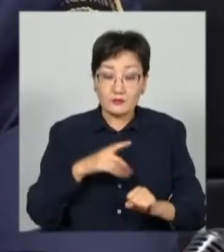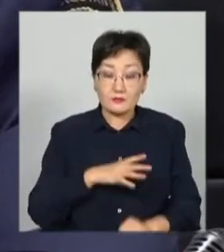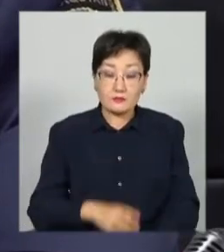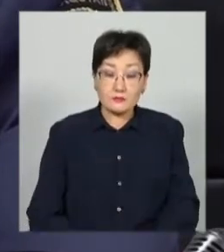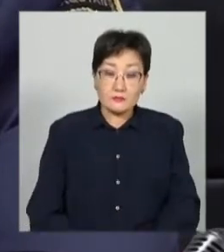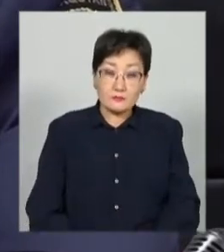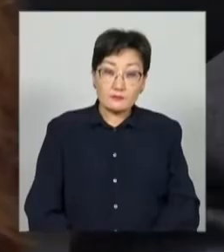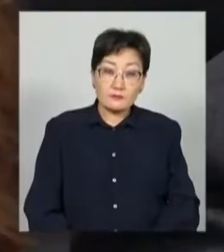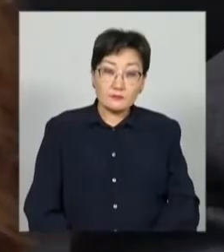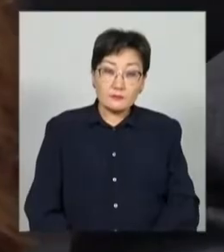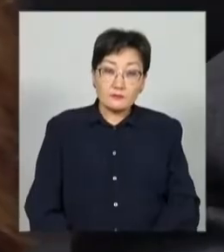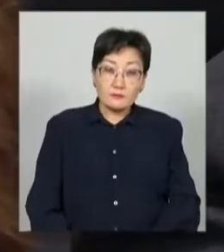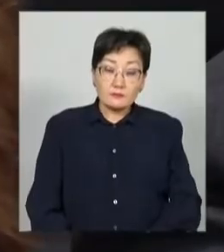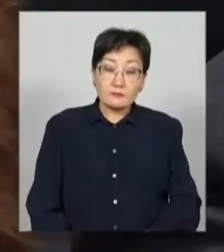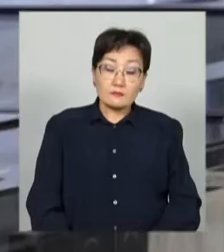өтті.